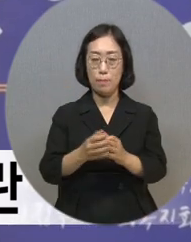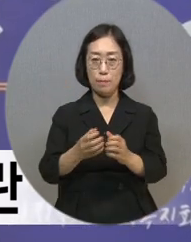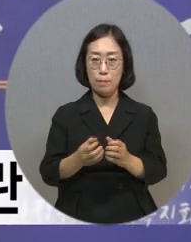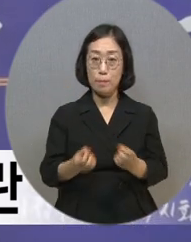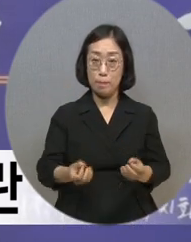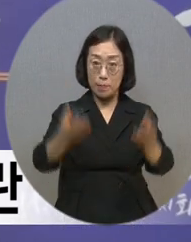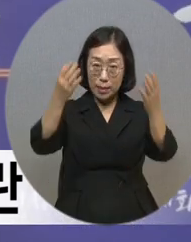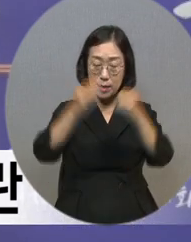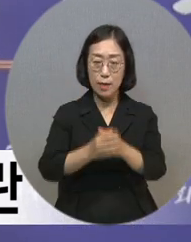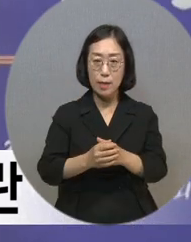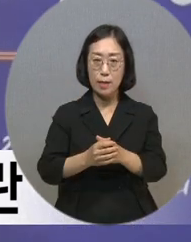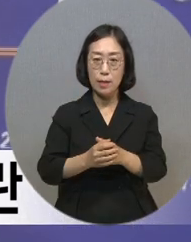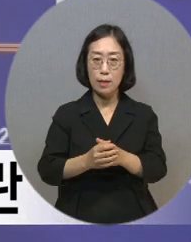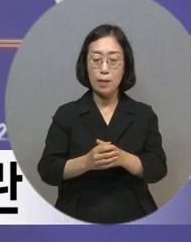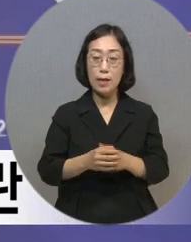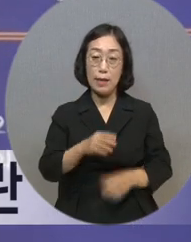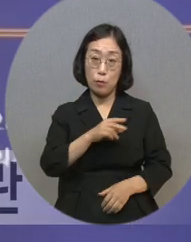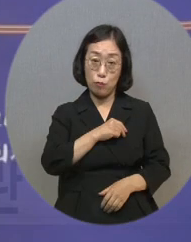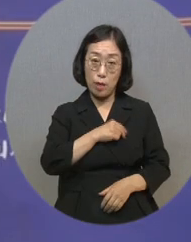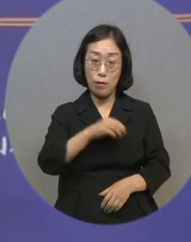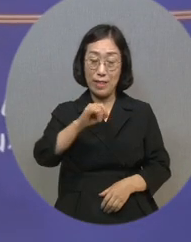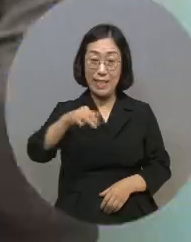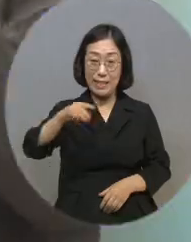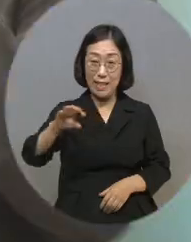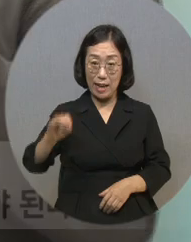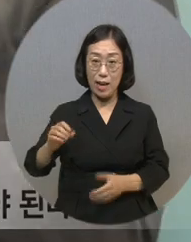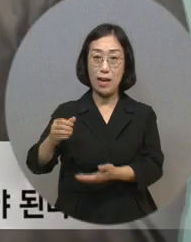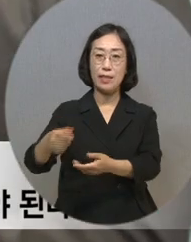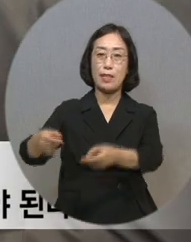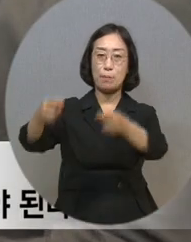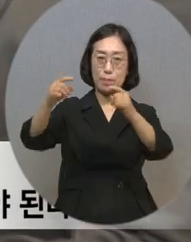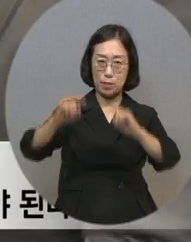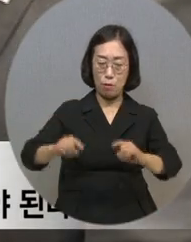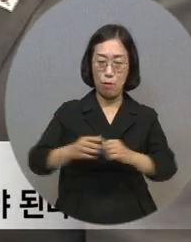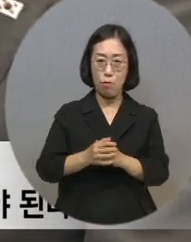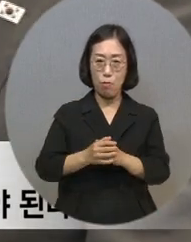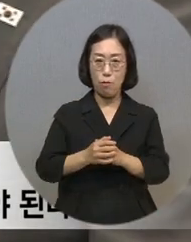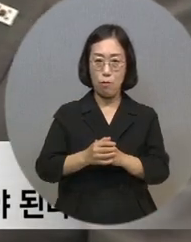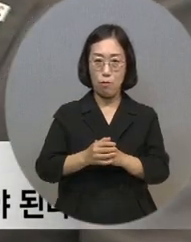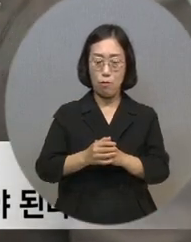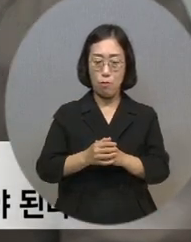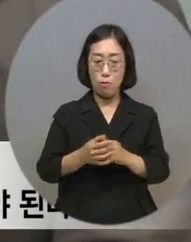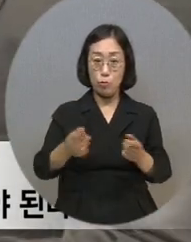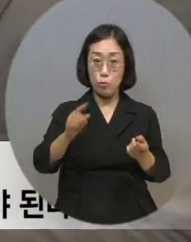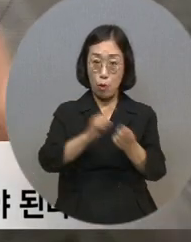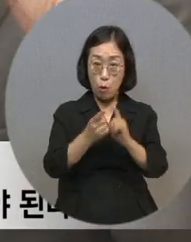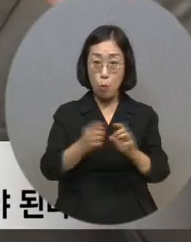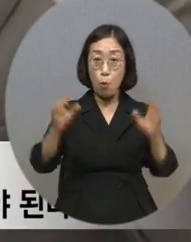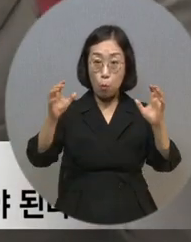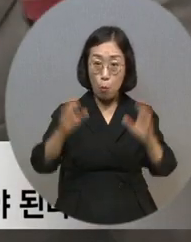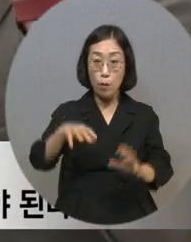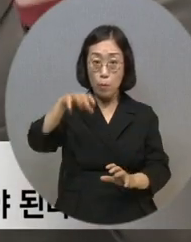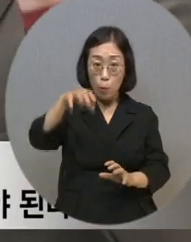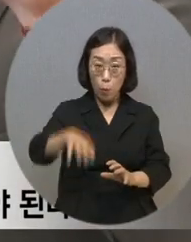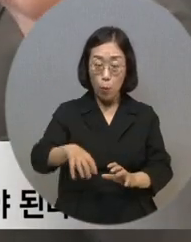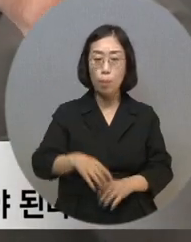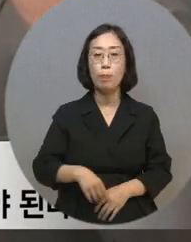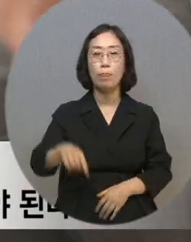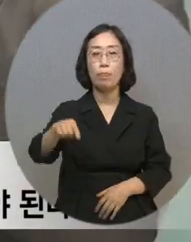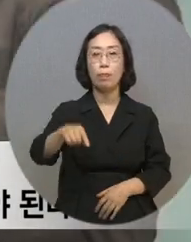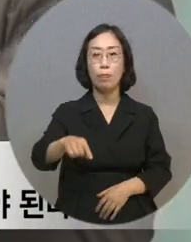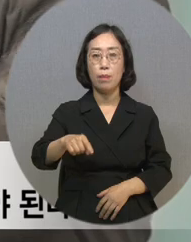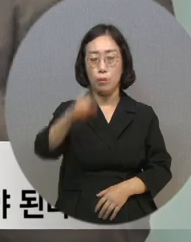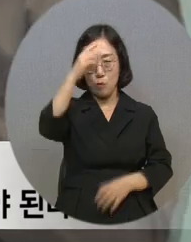제22대 의정부 을 국회의원 이재강 의원입니다. 공동체를 형성하는 것이 정치다. 국가적으로도